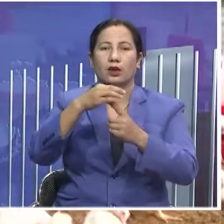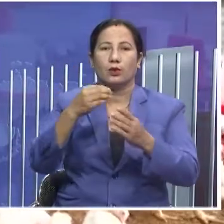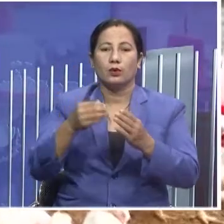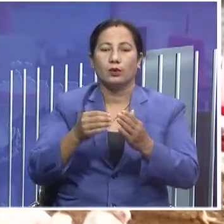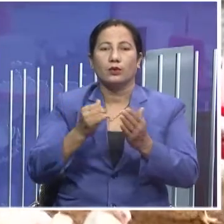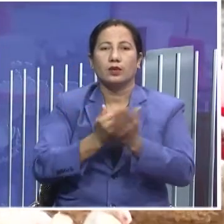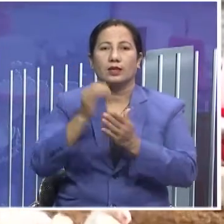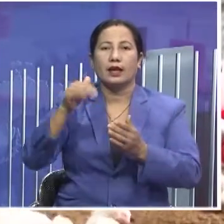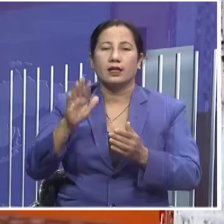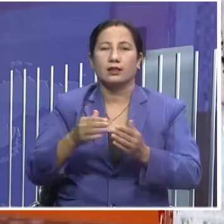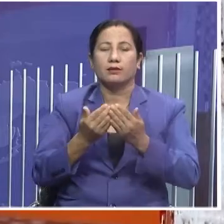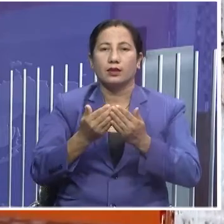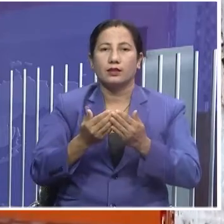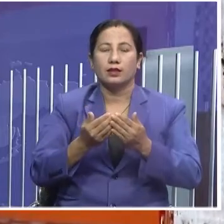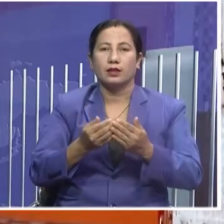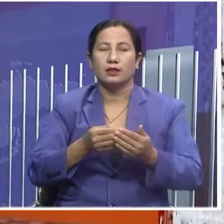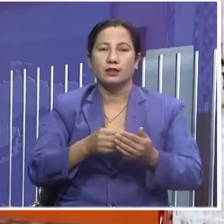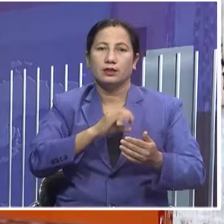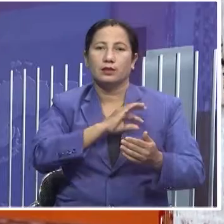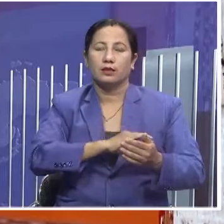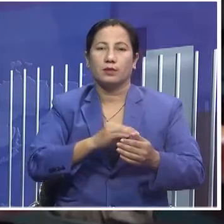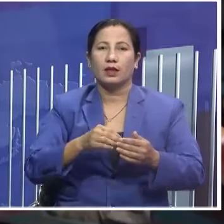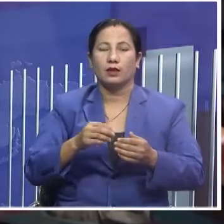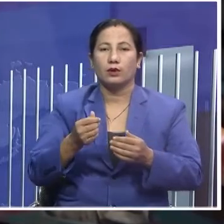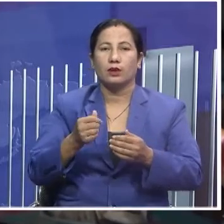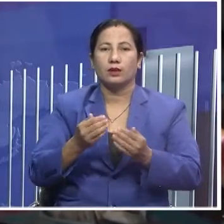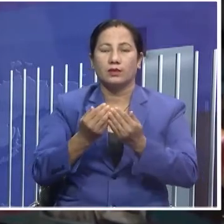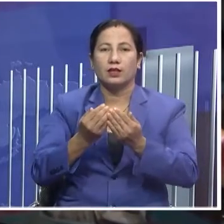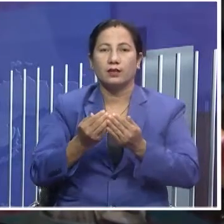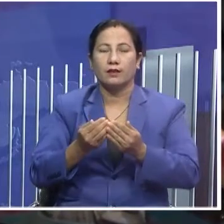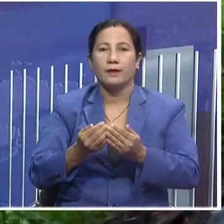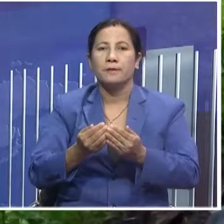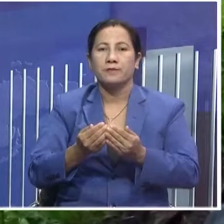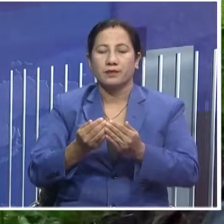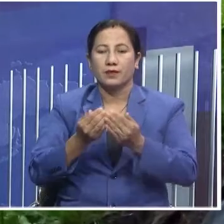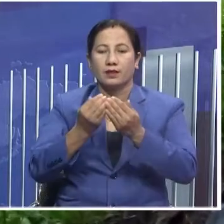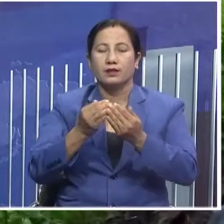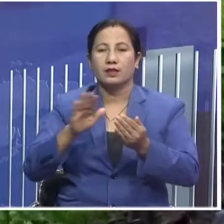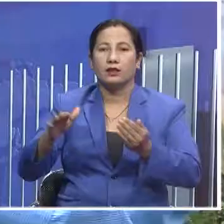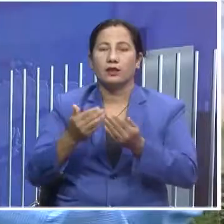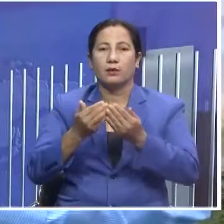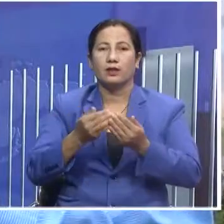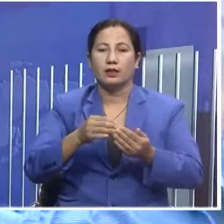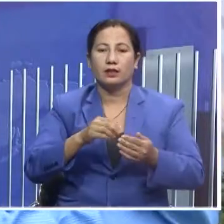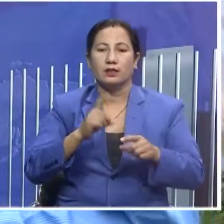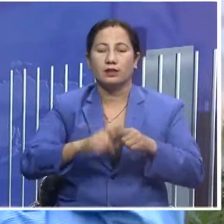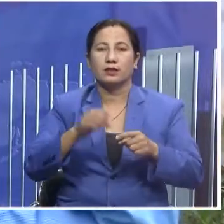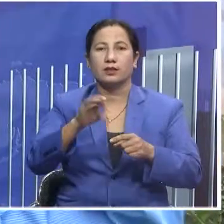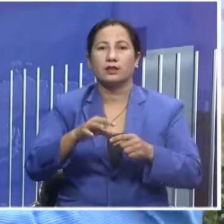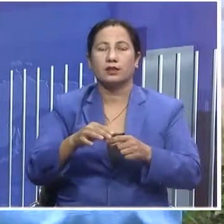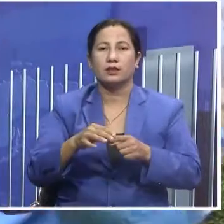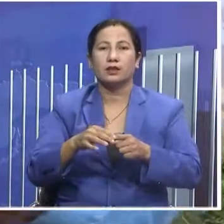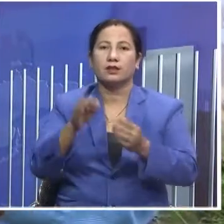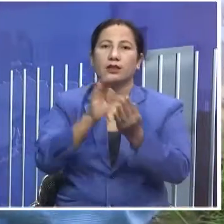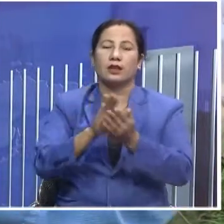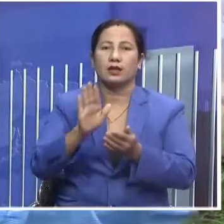छन्। पढ्दै कमाएको रकम विद्यार्थीहरूले पढाइ खर्च तिरेर बचत समेत गर्दै आएका छन्। यो बारीले